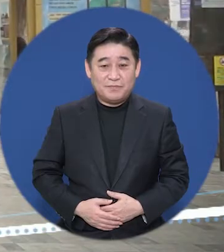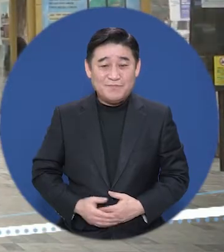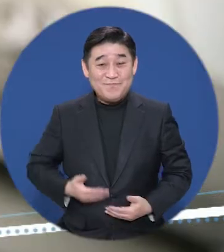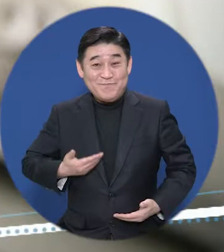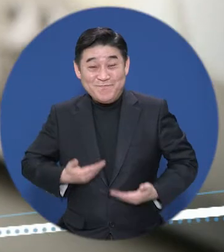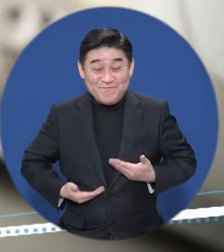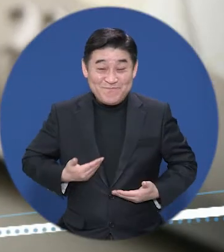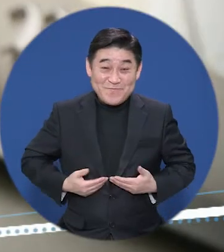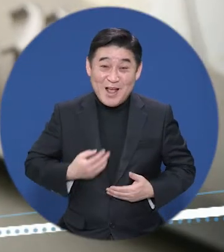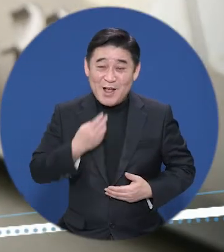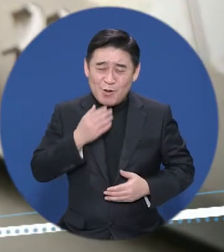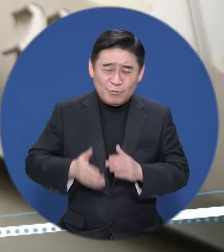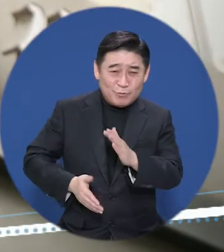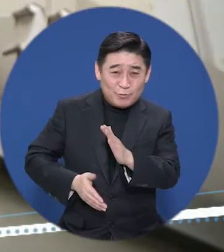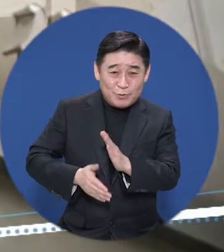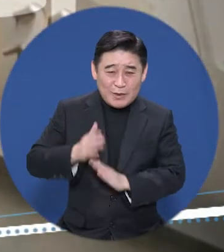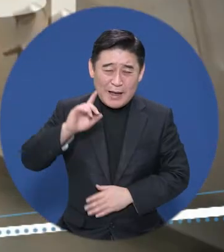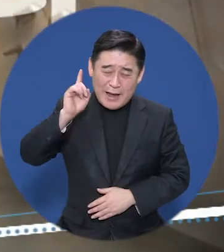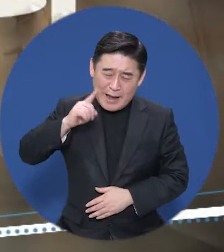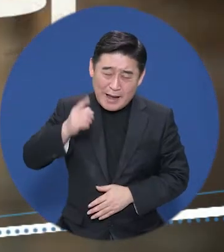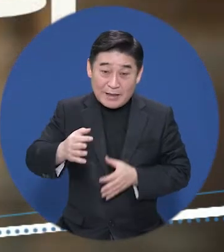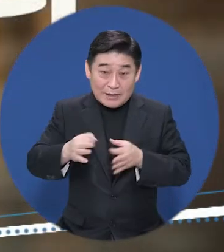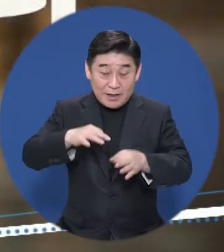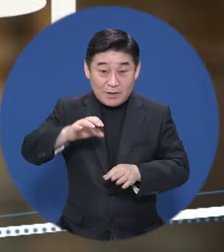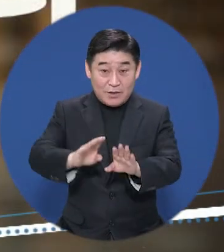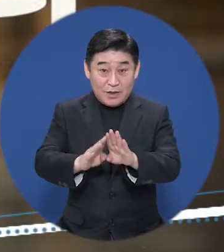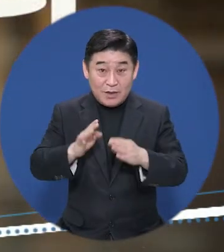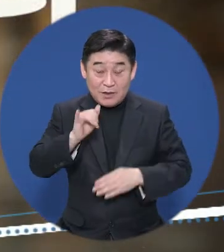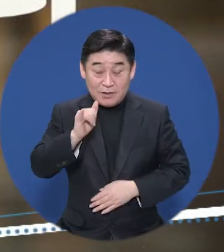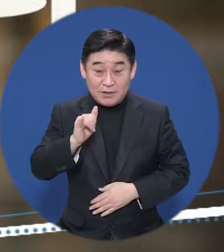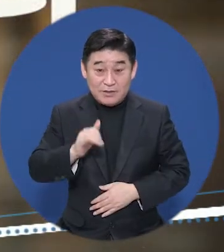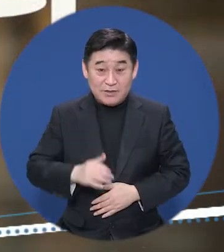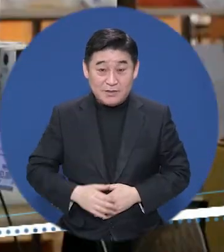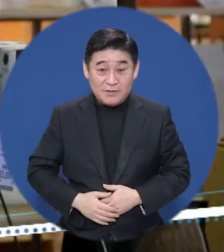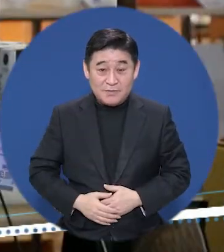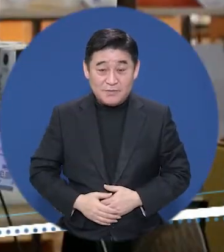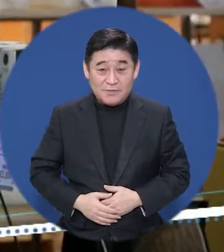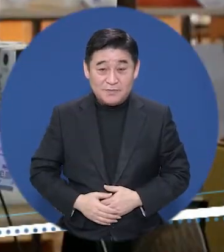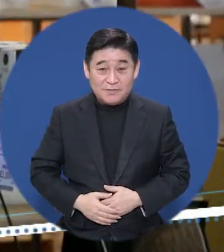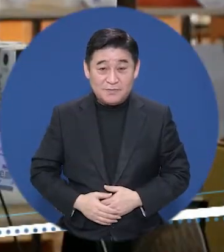바쁘게 돌아가는 서울 도심에 매일 장터가 열리는 곳이 있습니다.